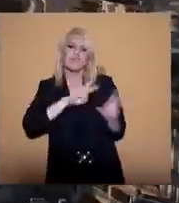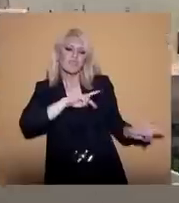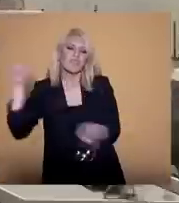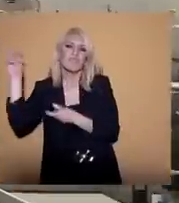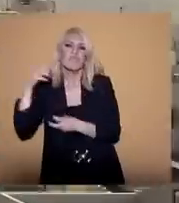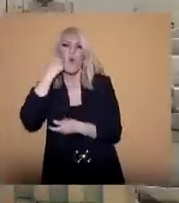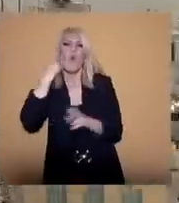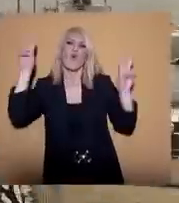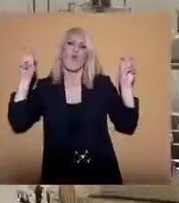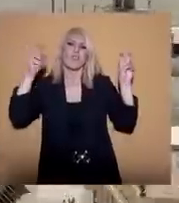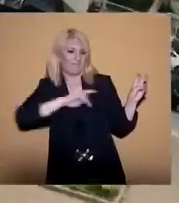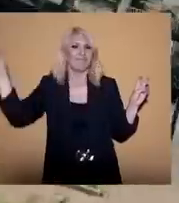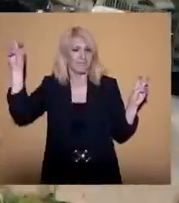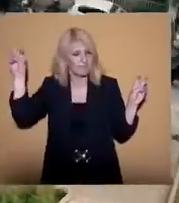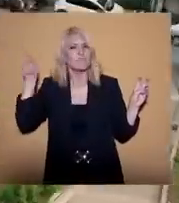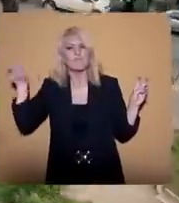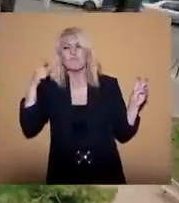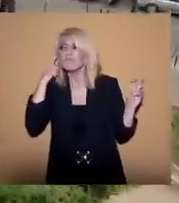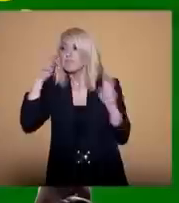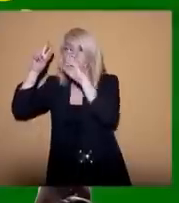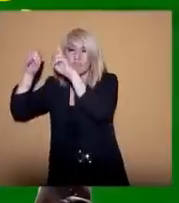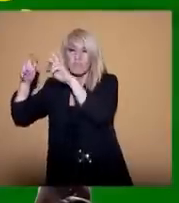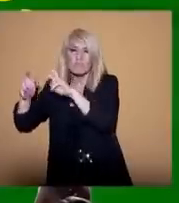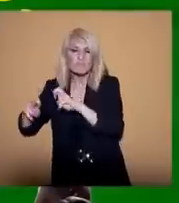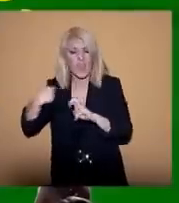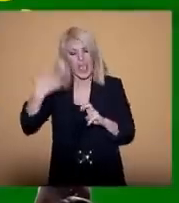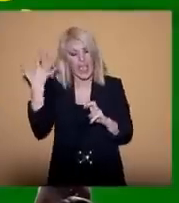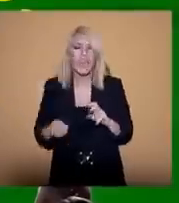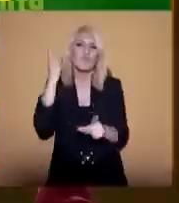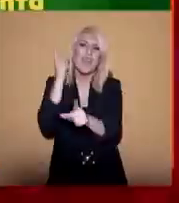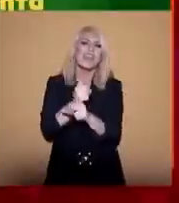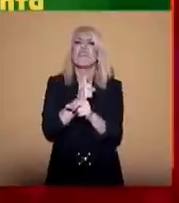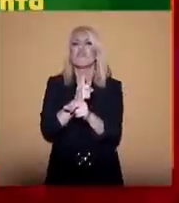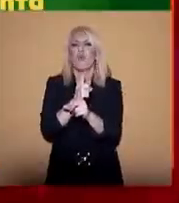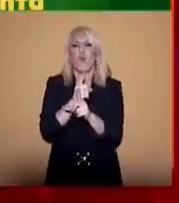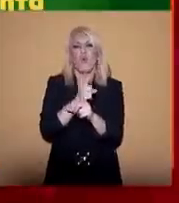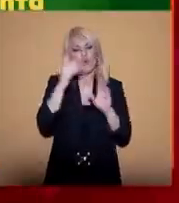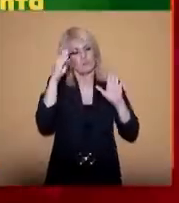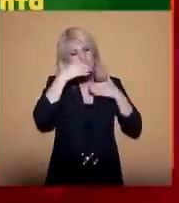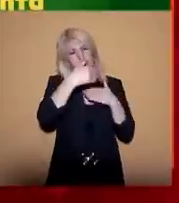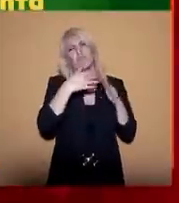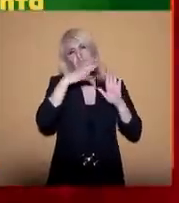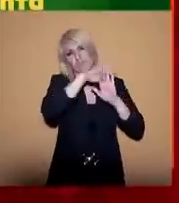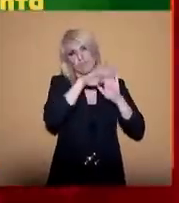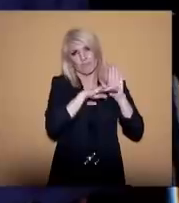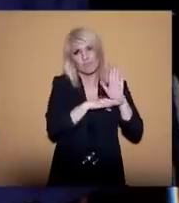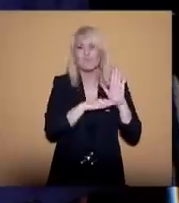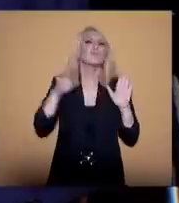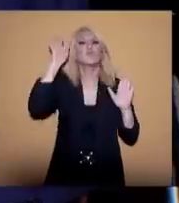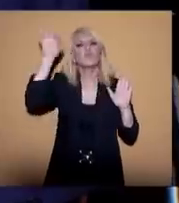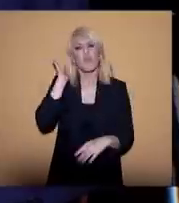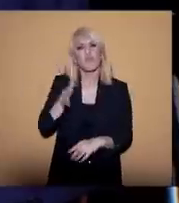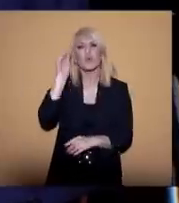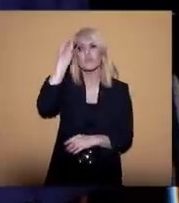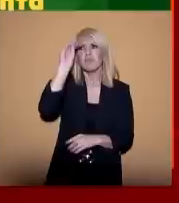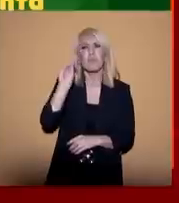ευρώ. Νομοθετούμε δεσμευτικό πλαίσιο εξοδικαστικού μηχανισμού με υποχρεωτικότητα συμμετοχής του